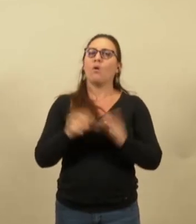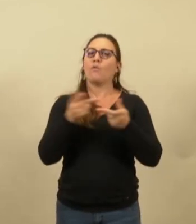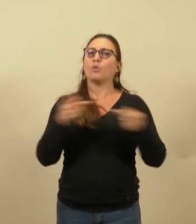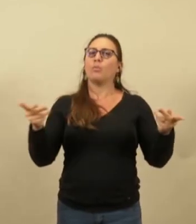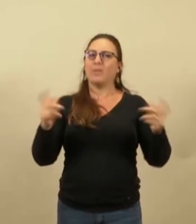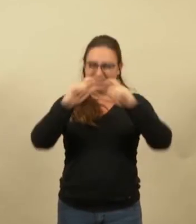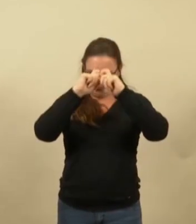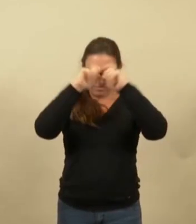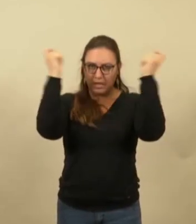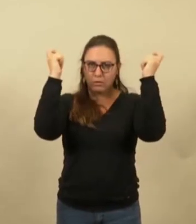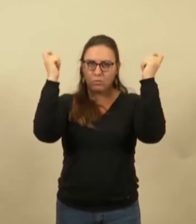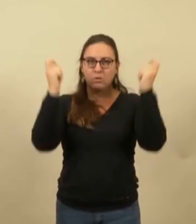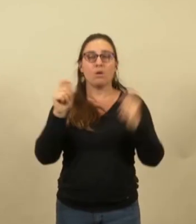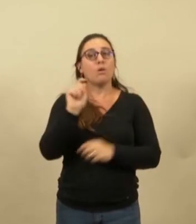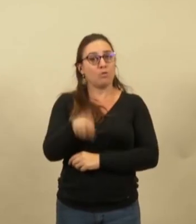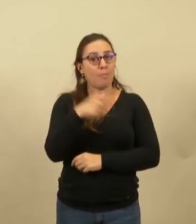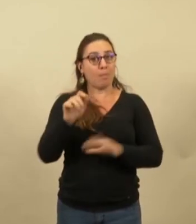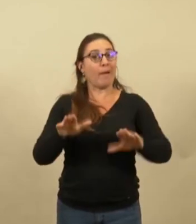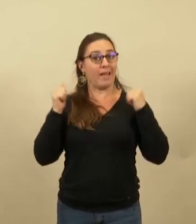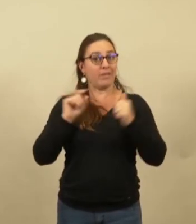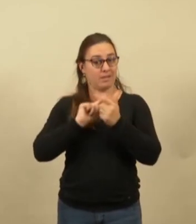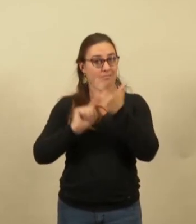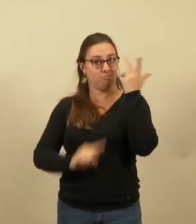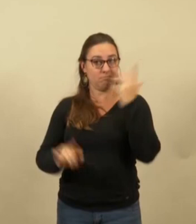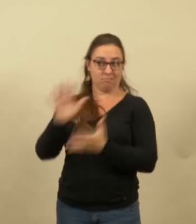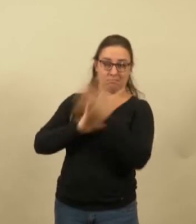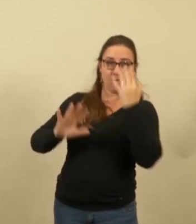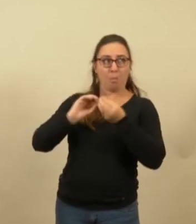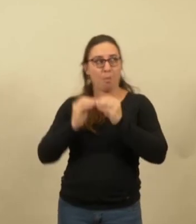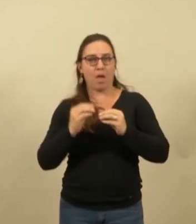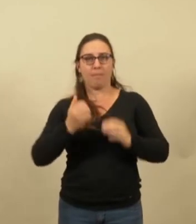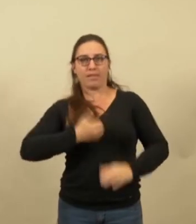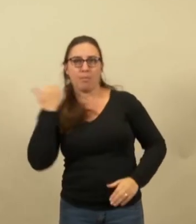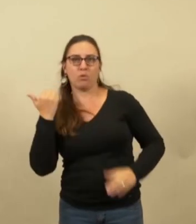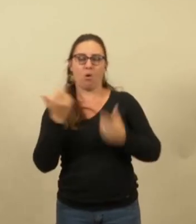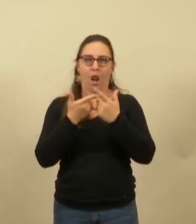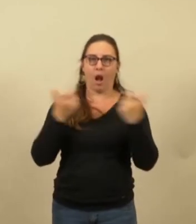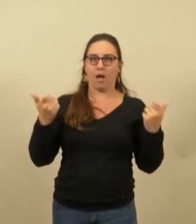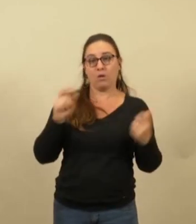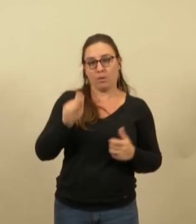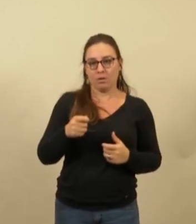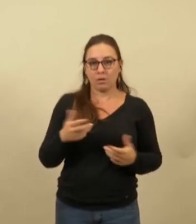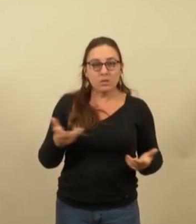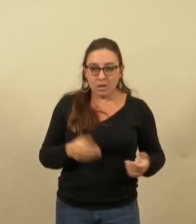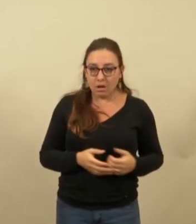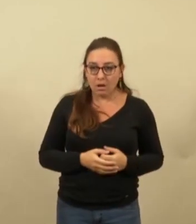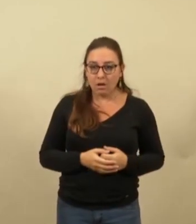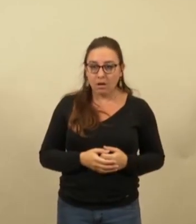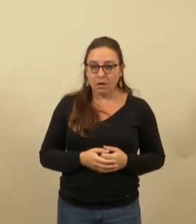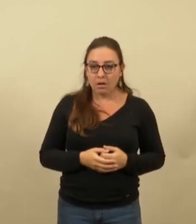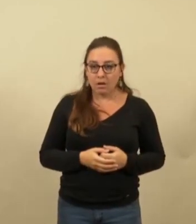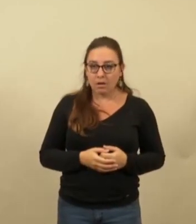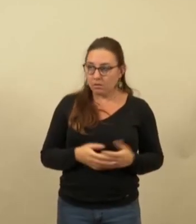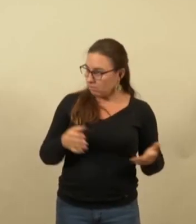fonction publique permet d'éviter ce genre de difficulté et qu'est-ce qu'il y a